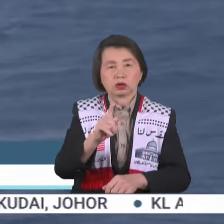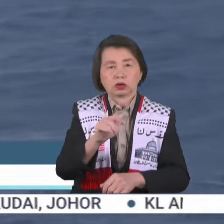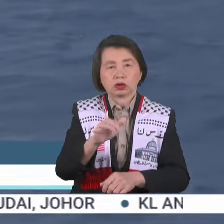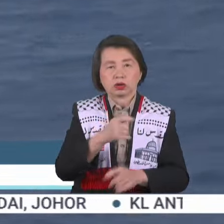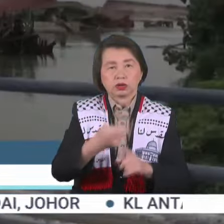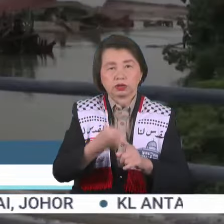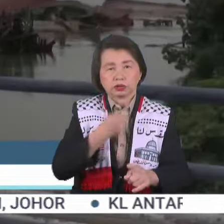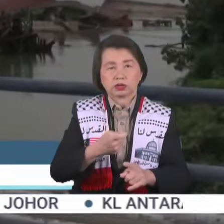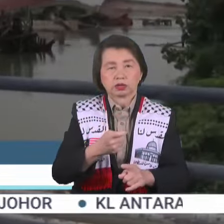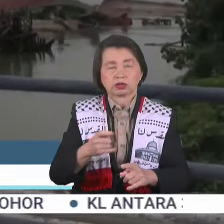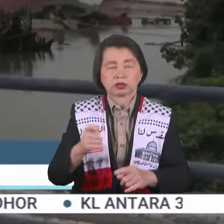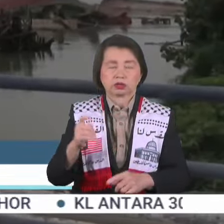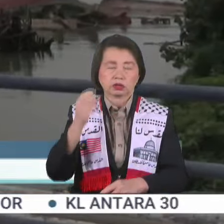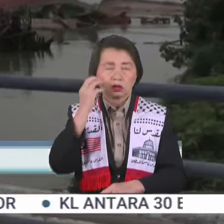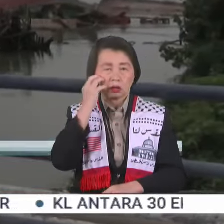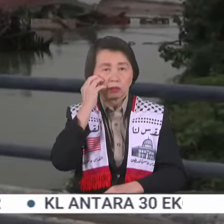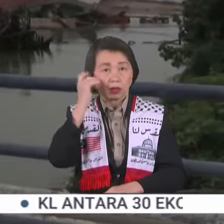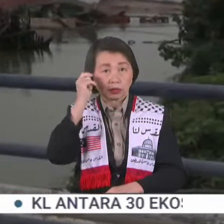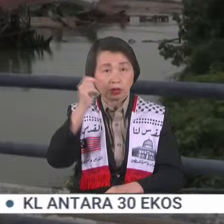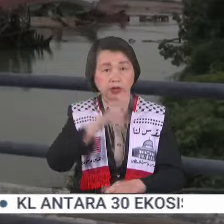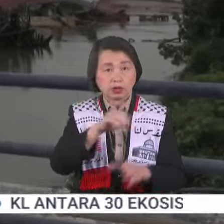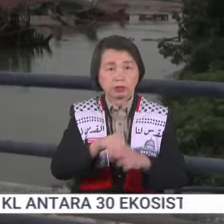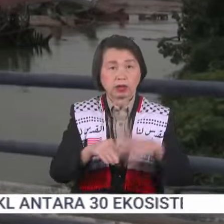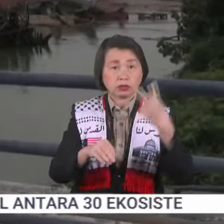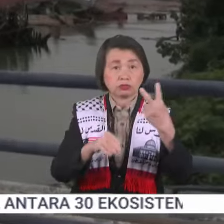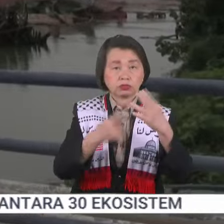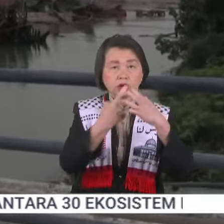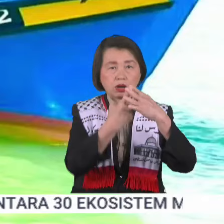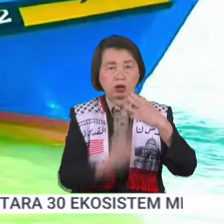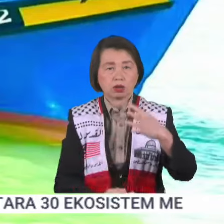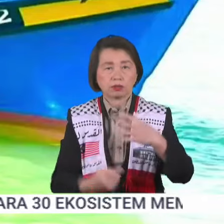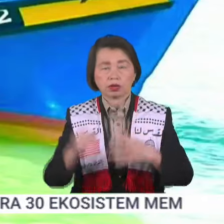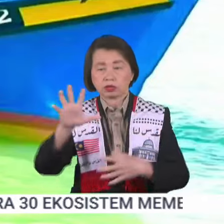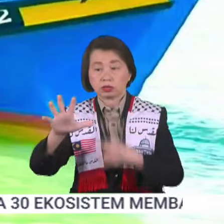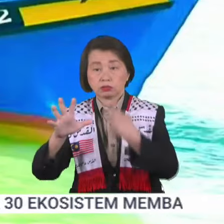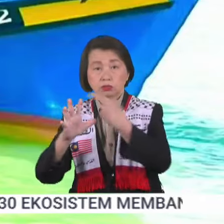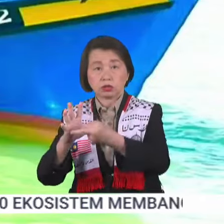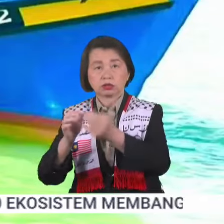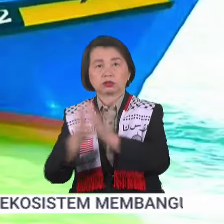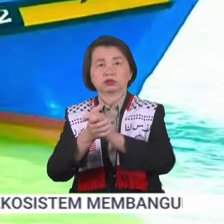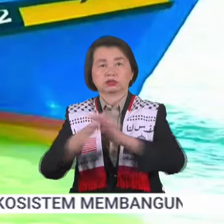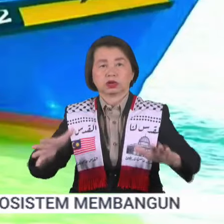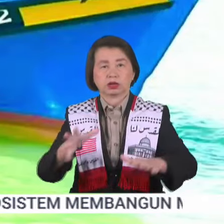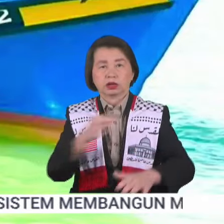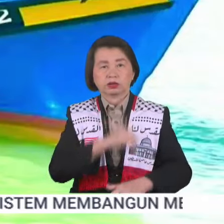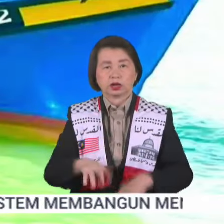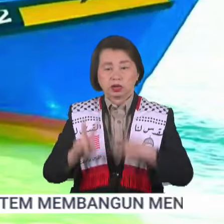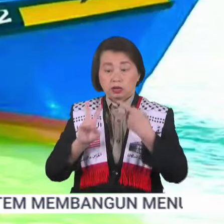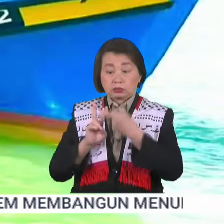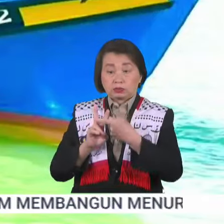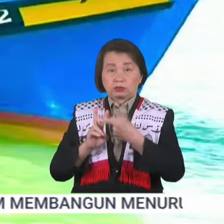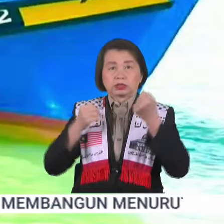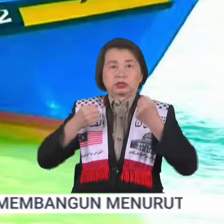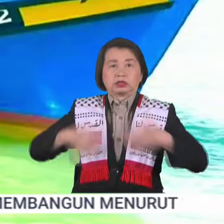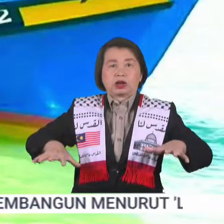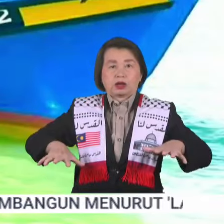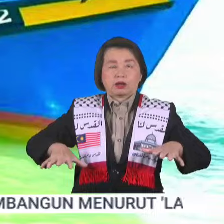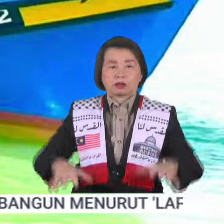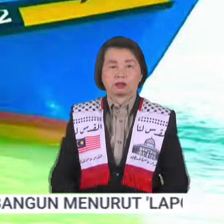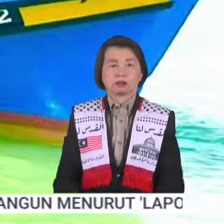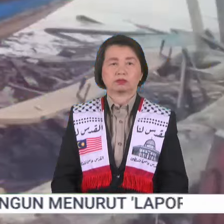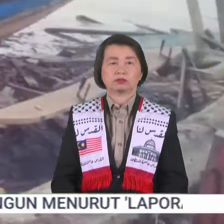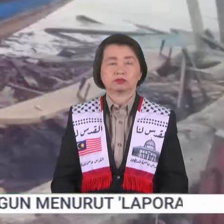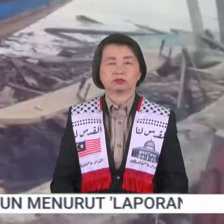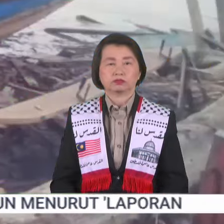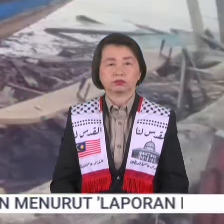perairan Kuala Kemaman. Kejadian itu menyebabkan 2 individu lemas sementara 5 yang lain selamat. Manakala 2 lagi masih hilang.